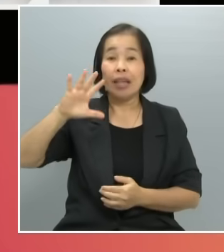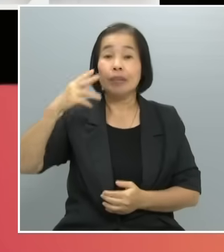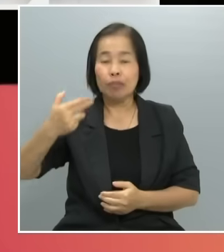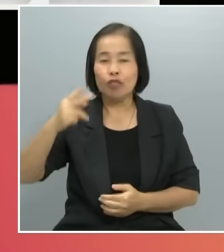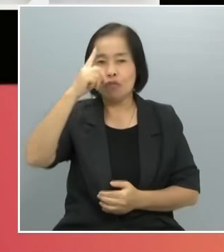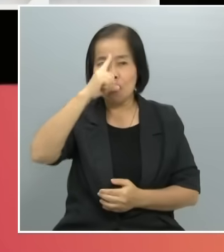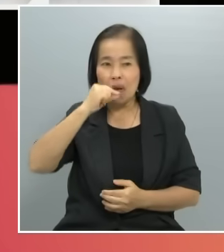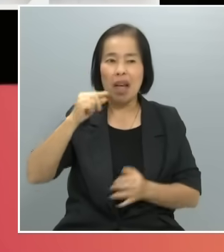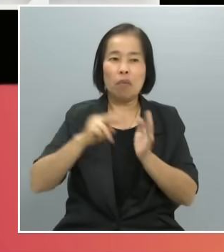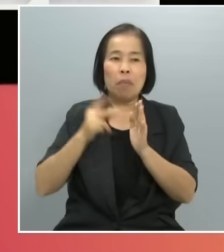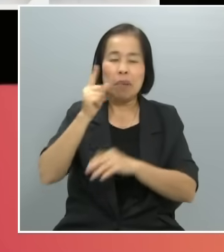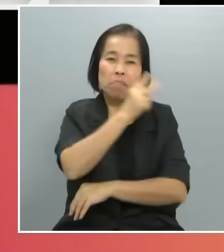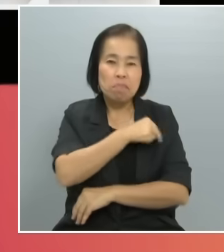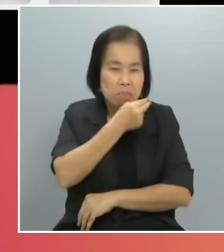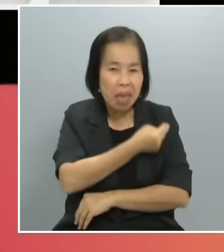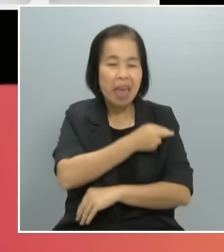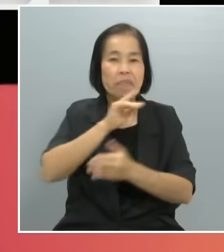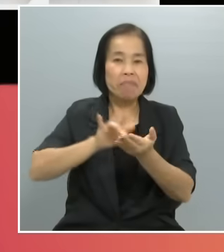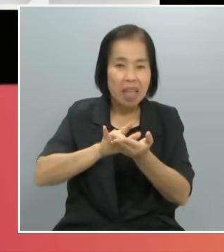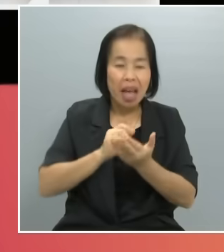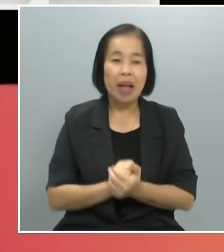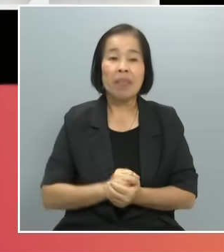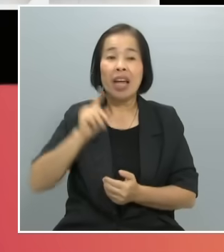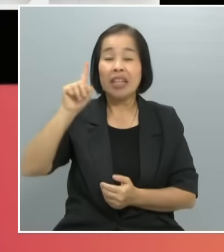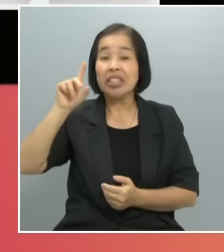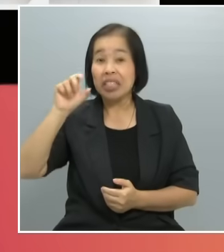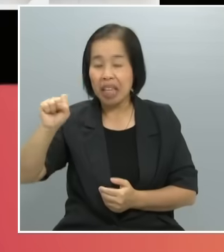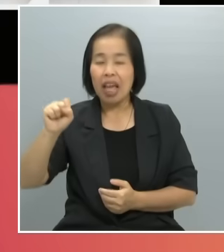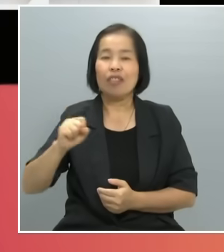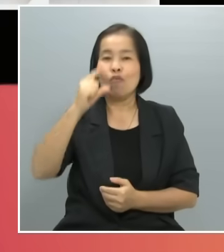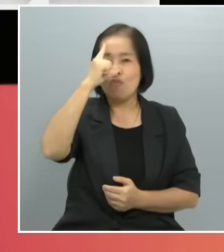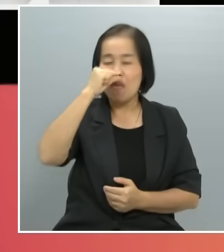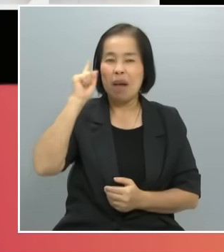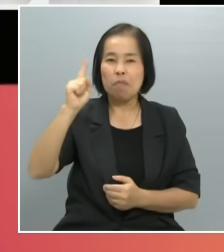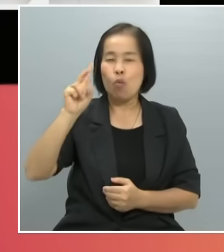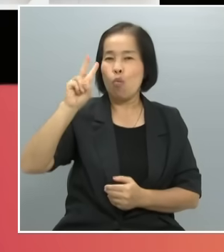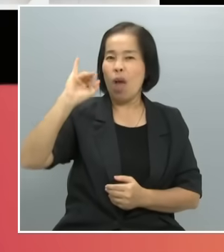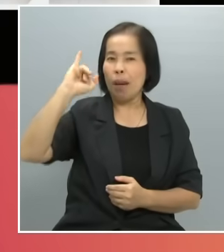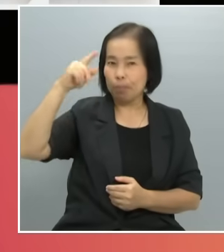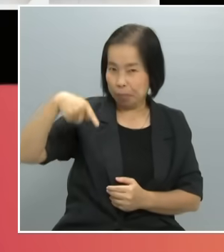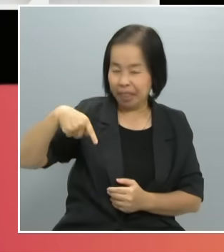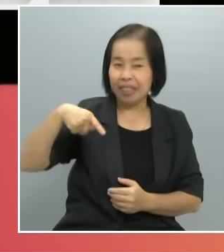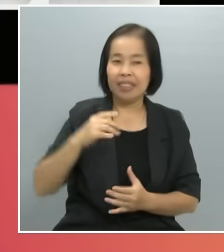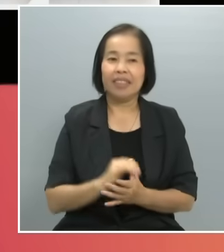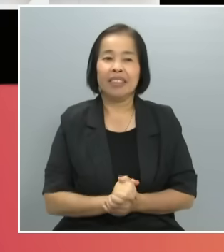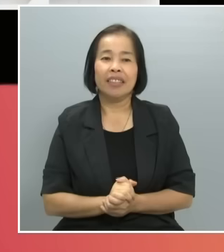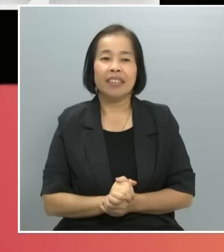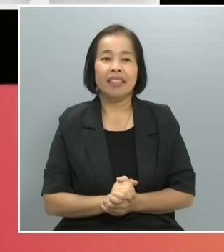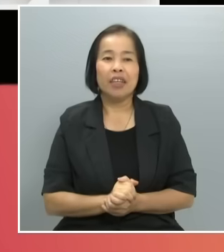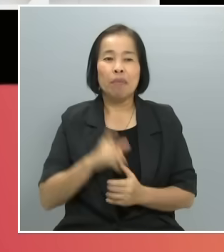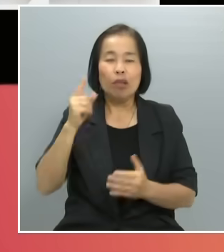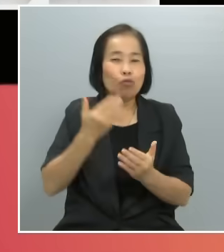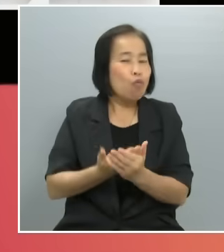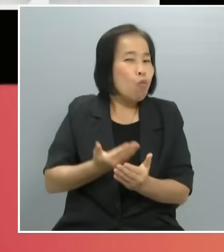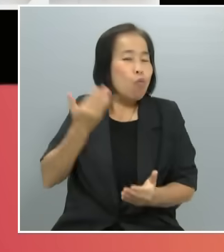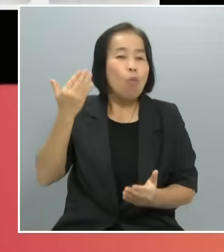แพทย์เภสัชกรนะ 100,000 บาทอันนี้ระดับ VIP Platinum ค่ะ นี่นะฮะเป็น